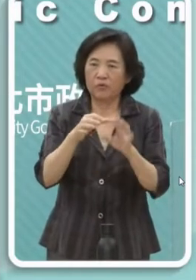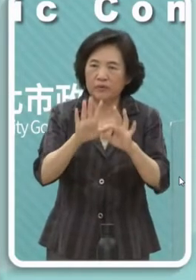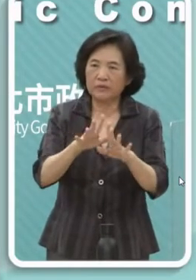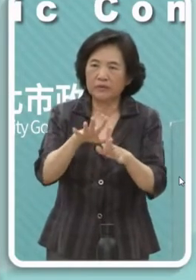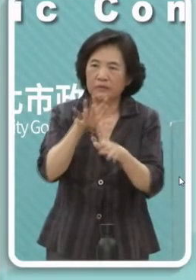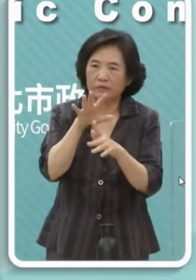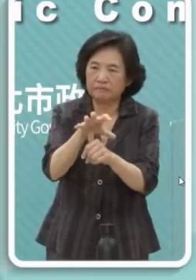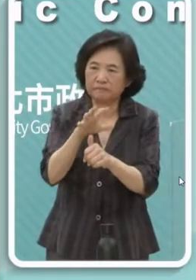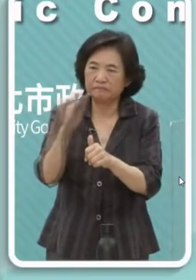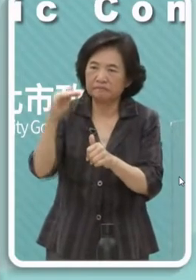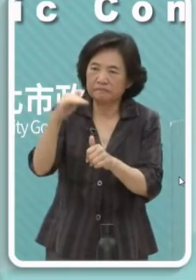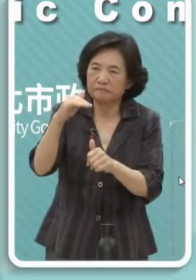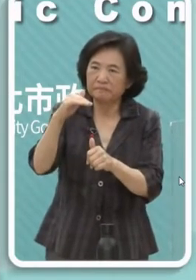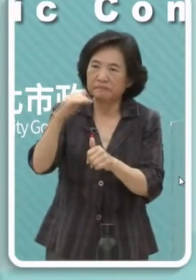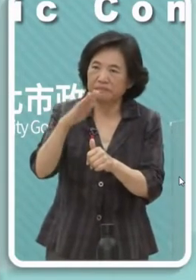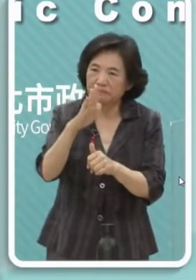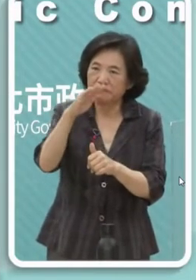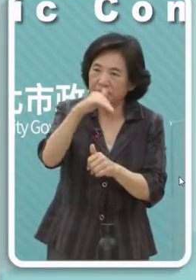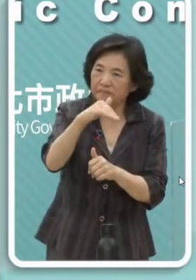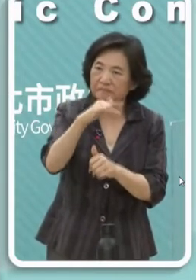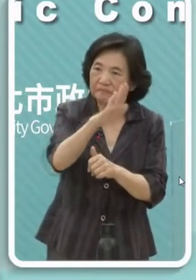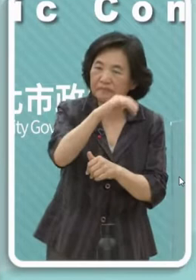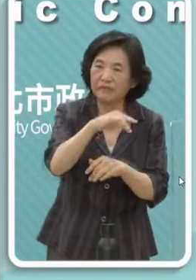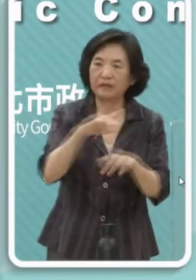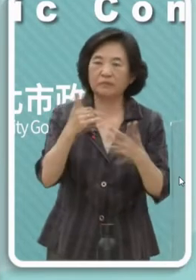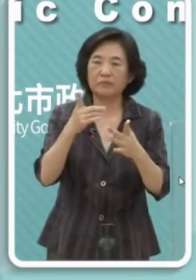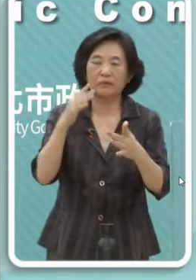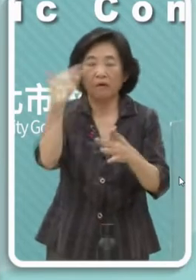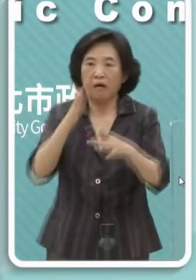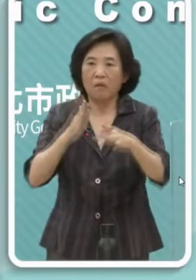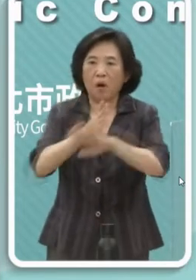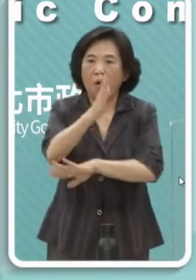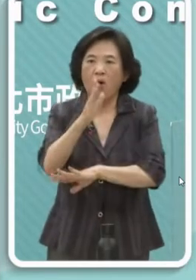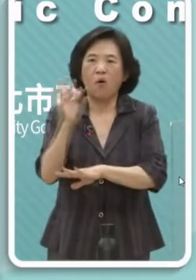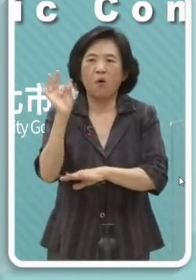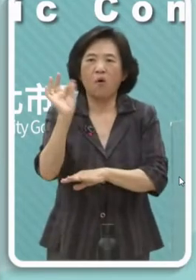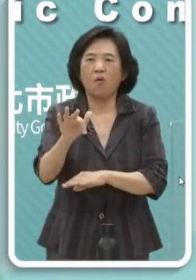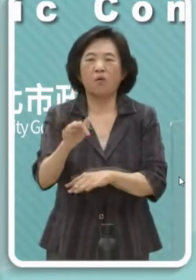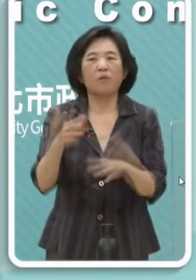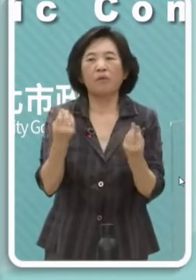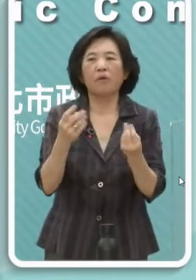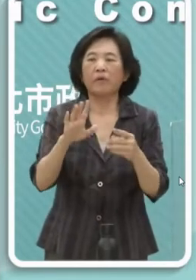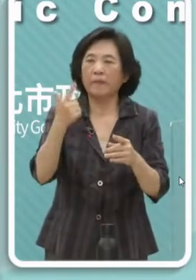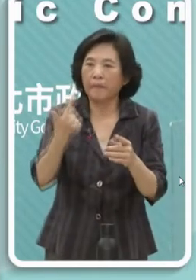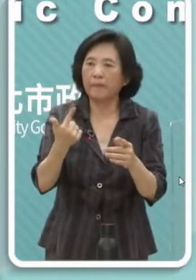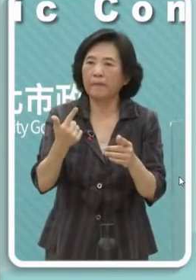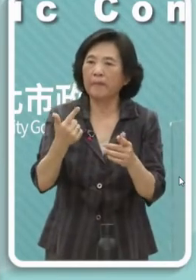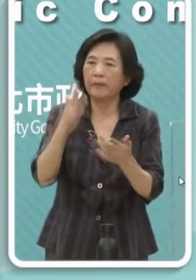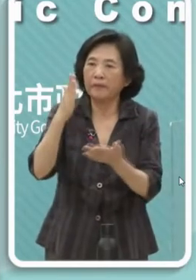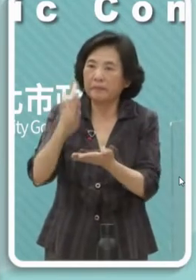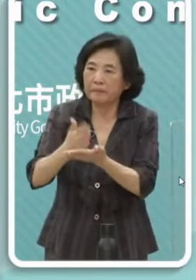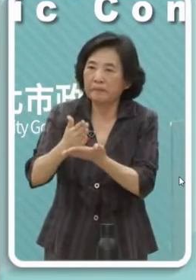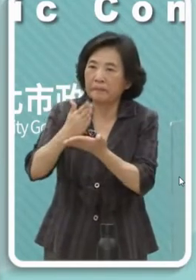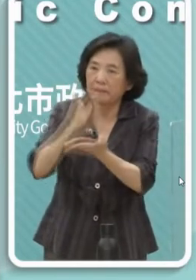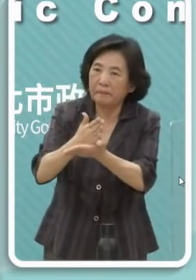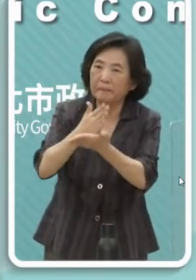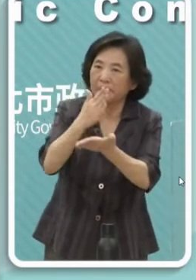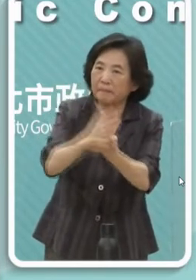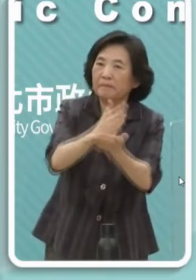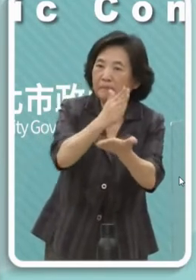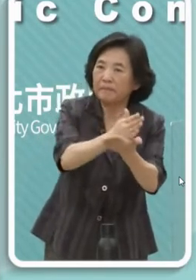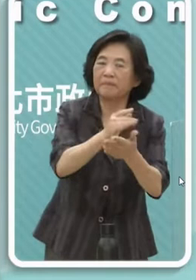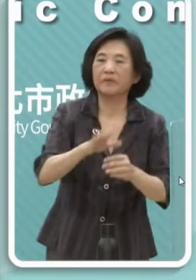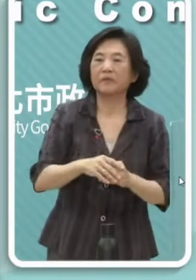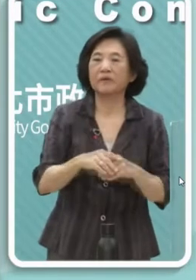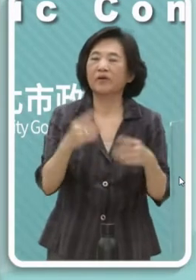下，它就没有车子没有这样飙出去，所以我们是想透过这个校园停